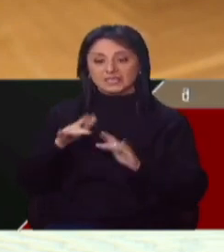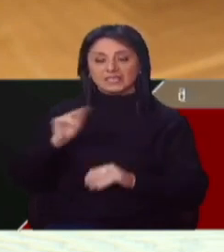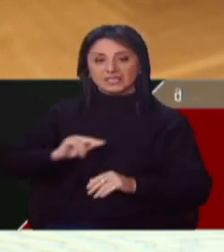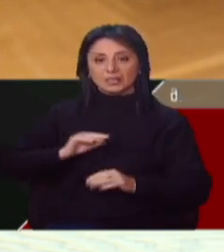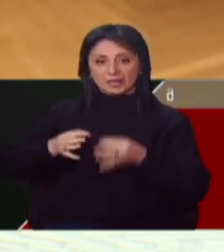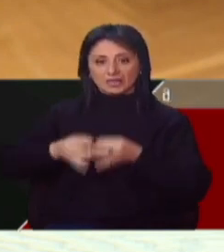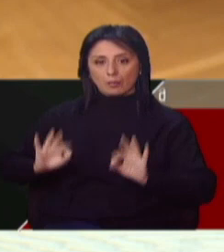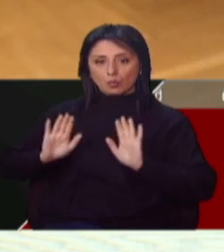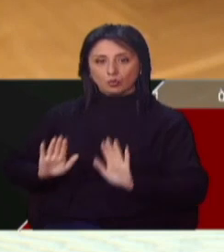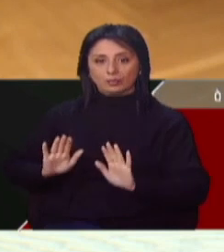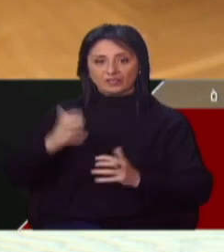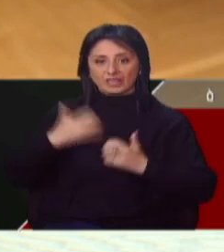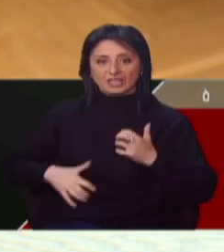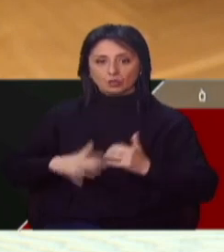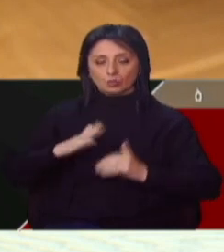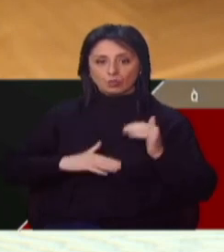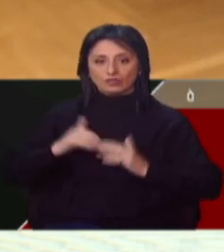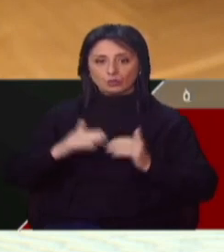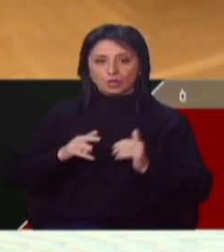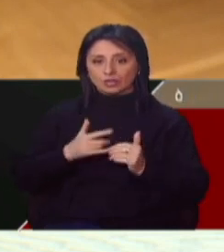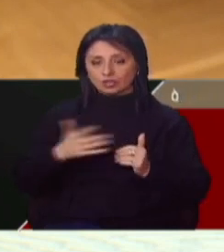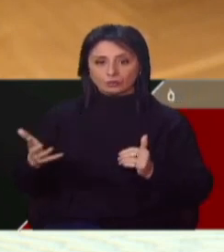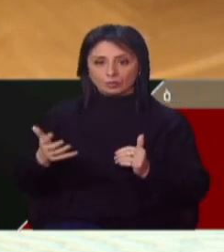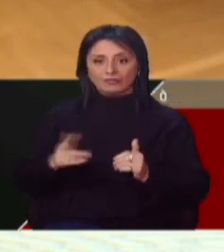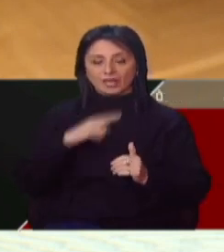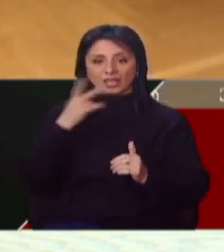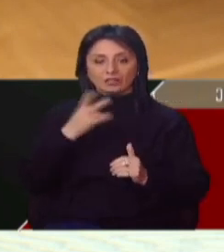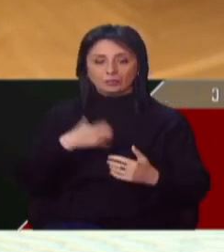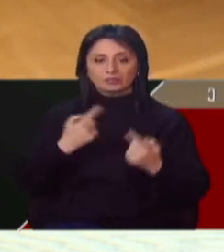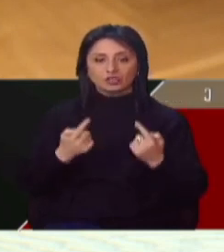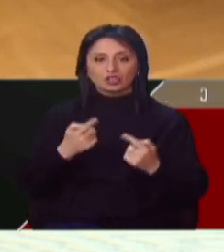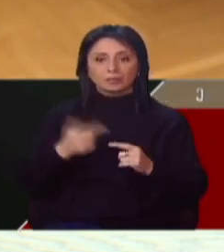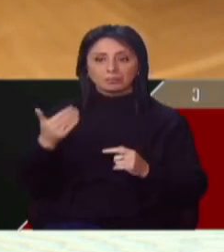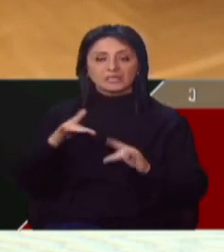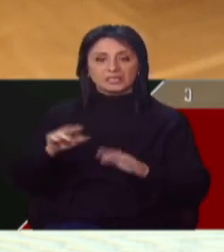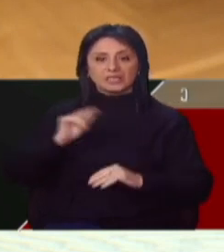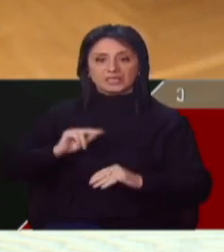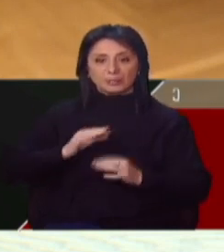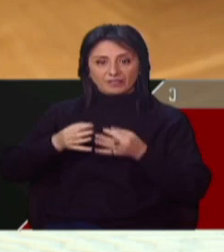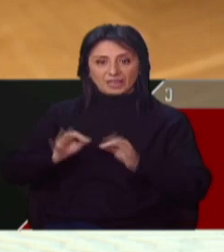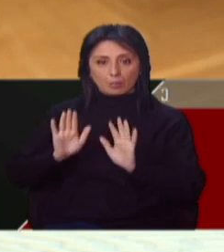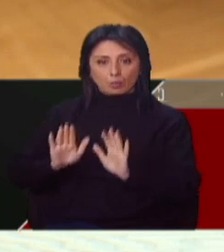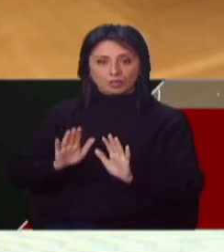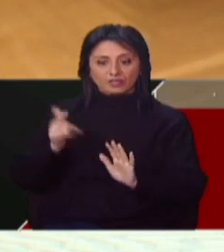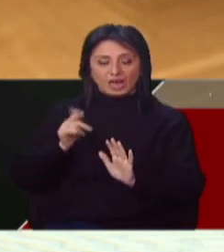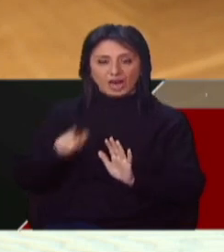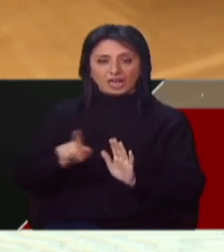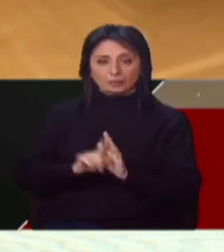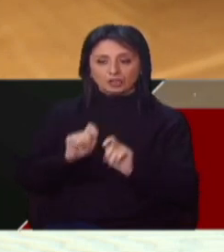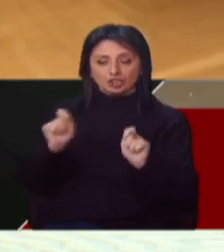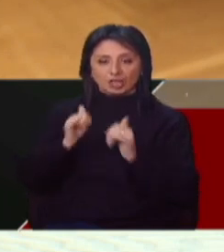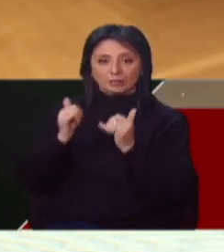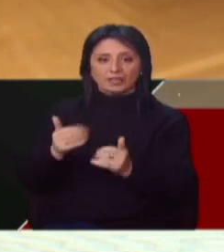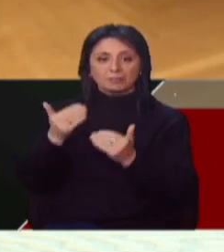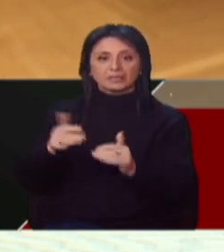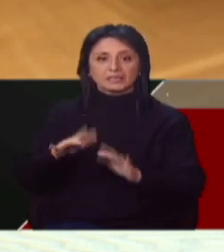საქმიანობა დამოუკიდებლად, ნეიტრალურად, პროფესიონალურად და ასე შემდეგ. Რა თქმა უნდა, მნიშვნელოვანი არის მისი საქმიანობა დამოუკიდებლად და გარანტიების შექმნა, რომელიც